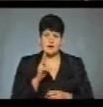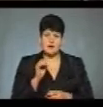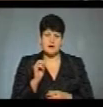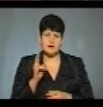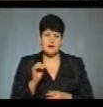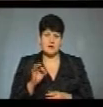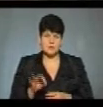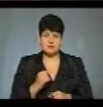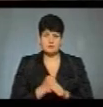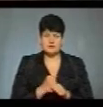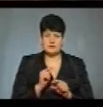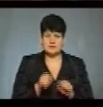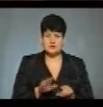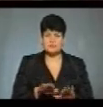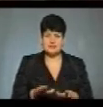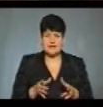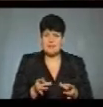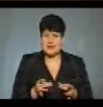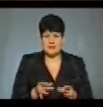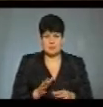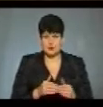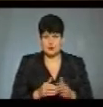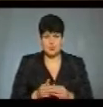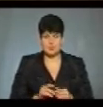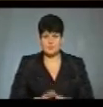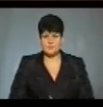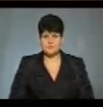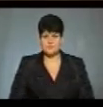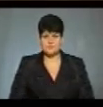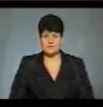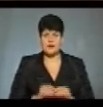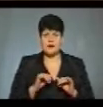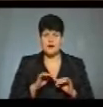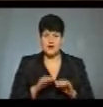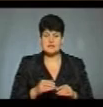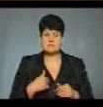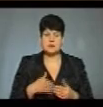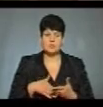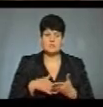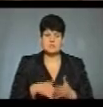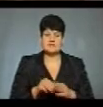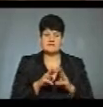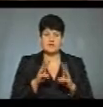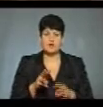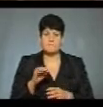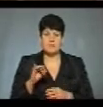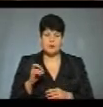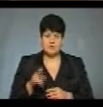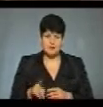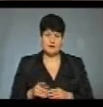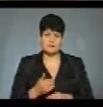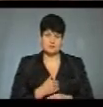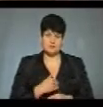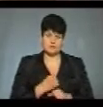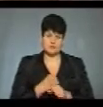Це замісили так, щоб дітям воно не липло до рук. Акцію «Ми – помічники Святого Миколая» у третьому садочку ініціювали